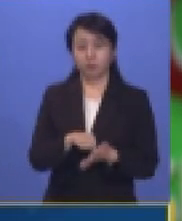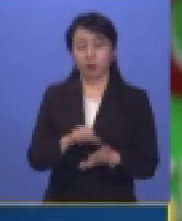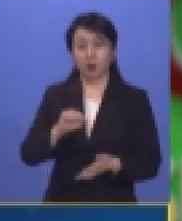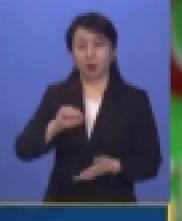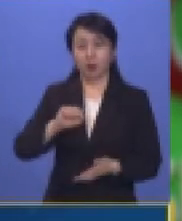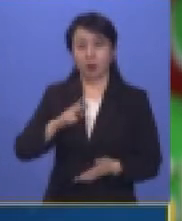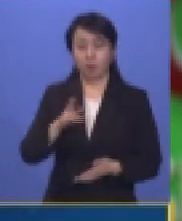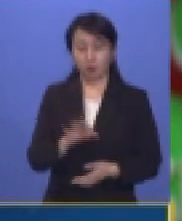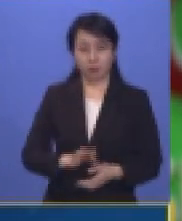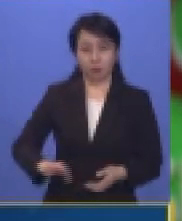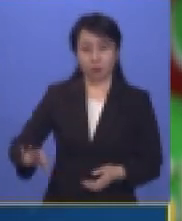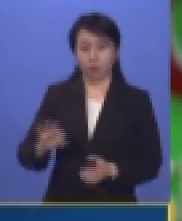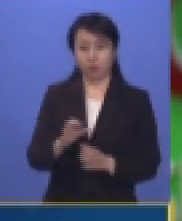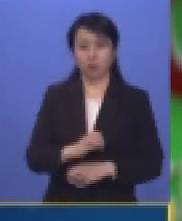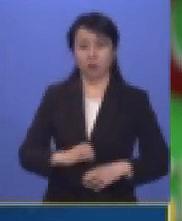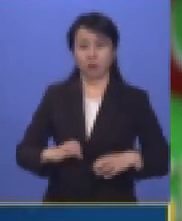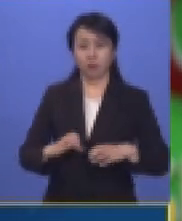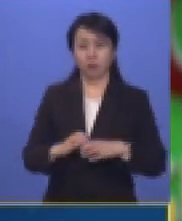Акмолинской области коллектив,